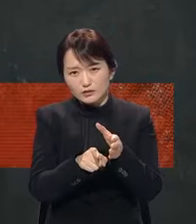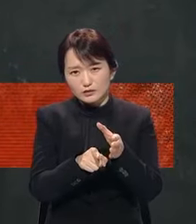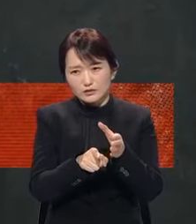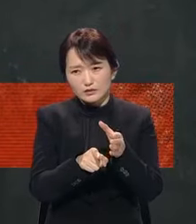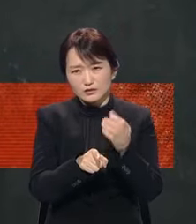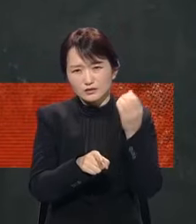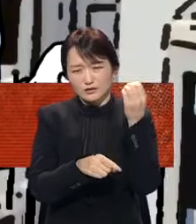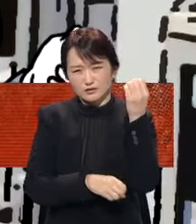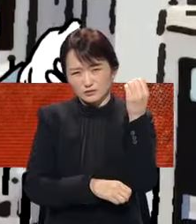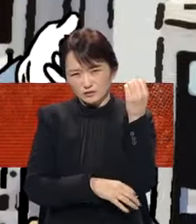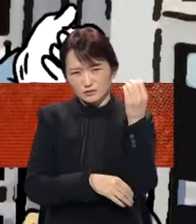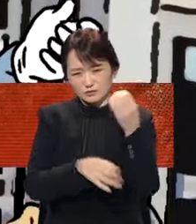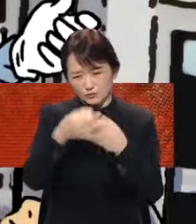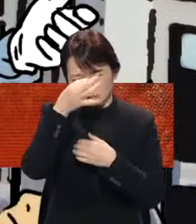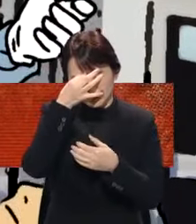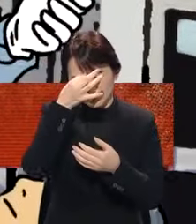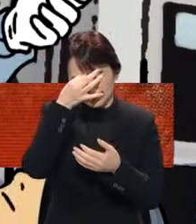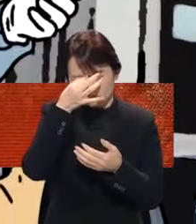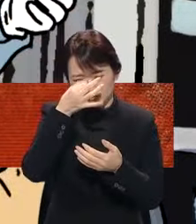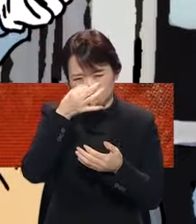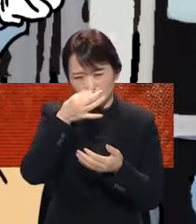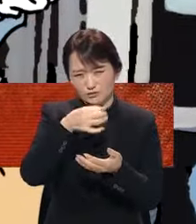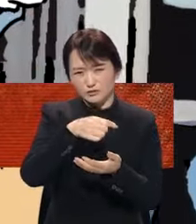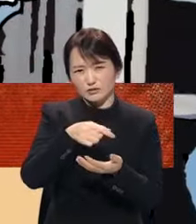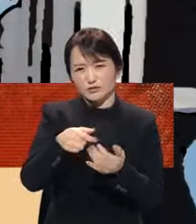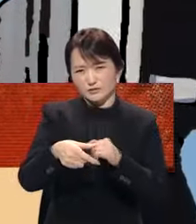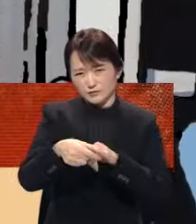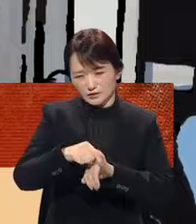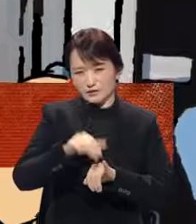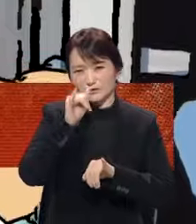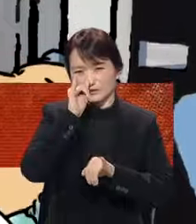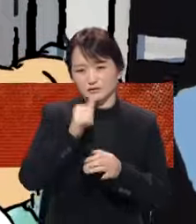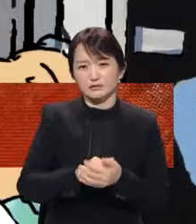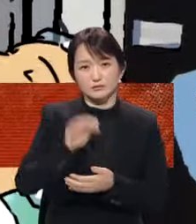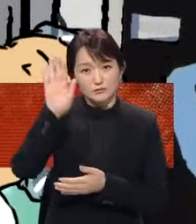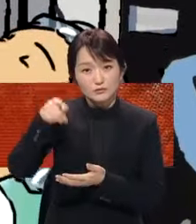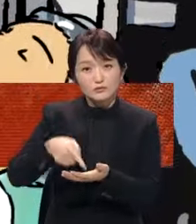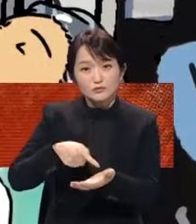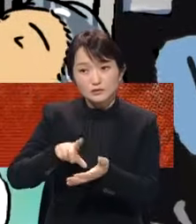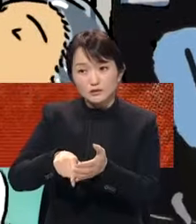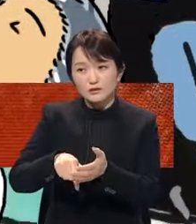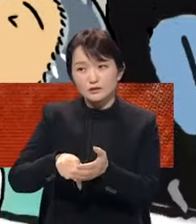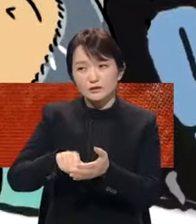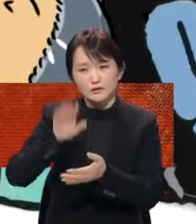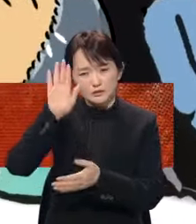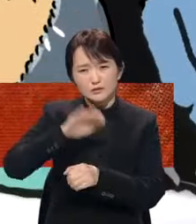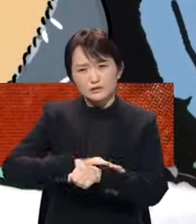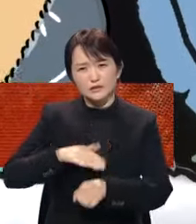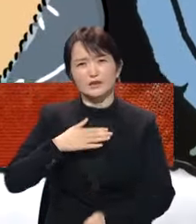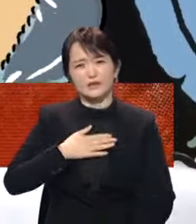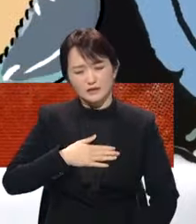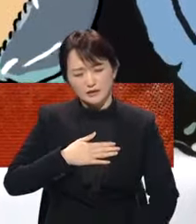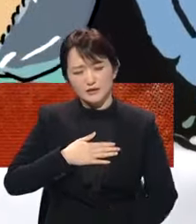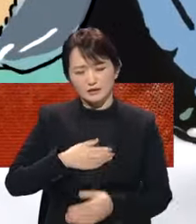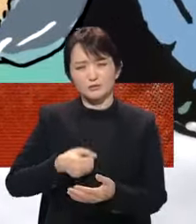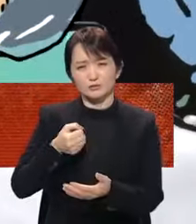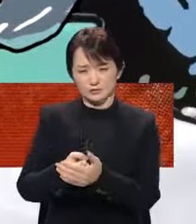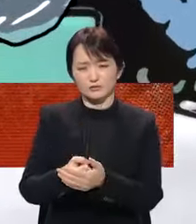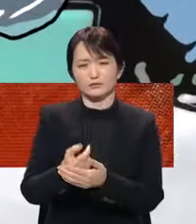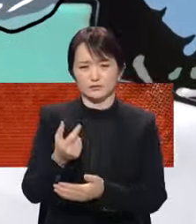비극적인 상황인데 어떻게 보면은 앞으로 이런 수술을 갖다 하시려는 분들은 많이 좀 알아보시고 뭔가 결심을 하셔야 될 거로